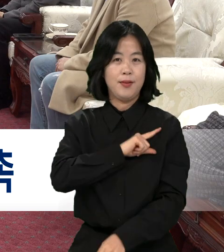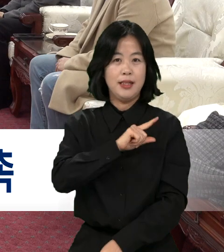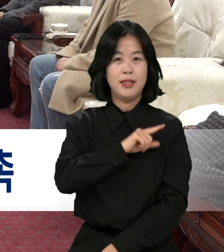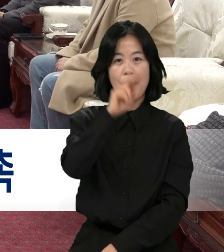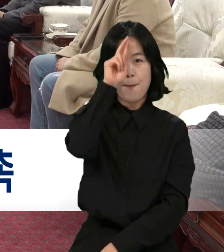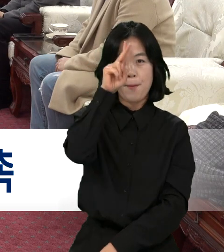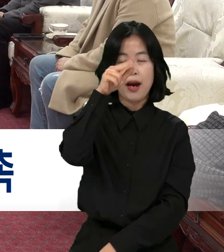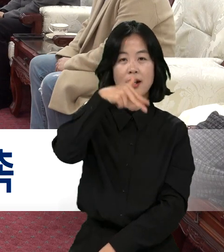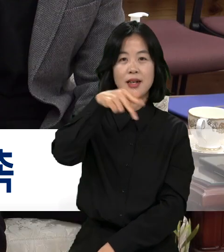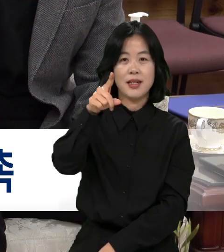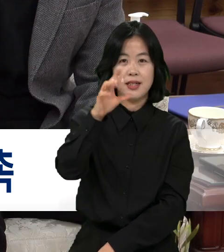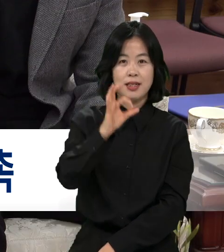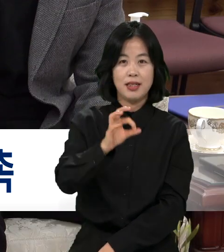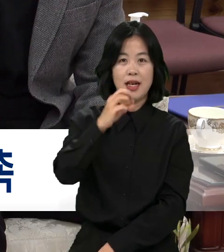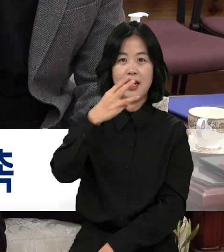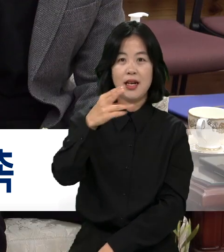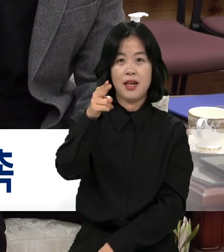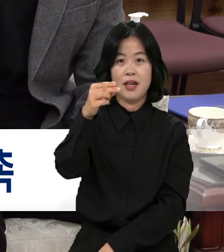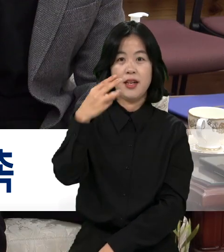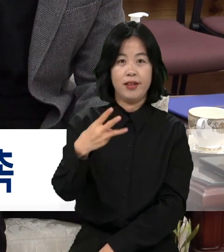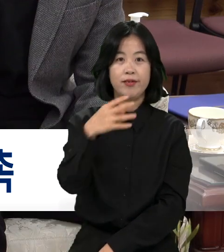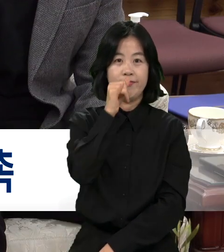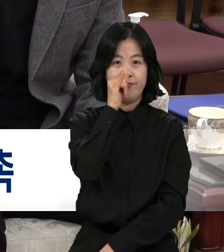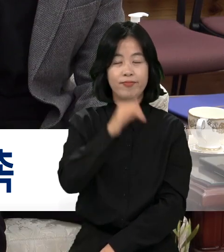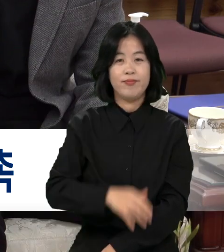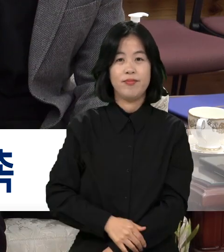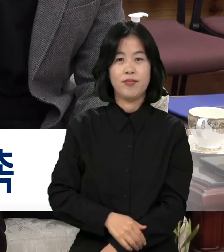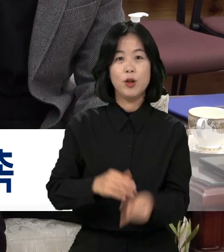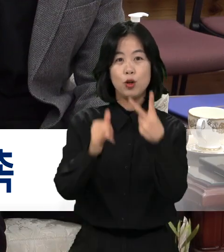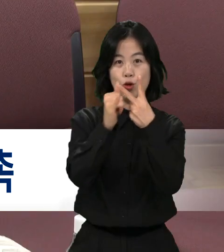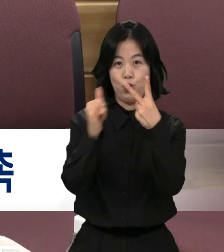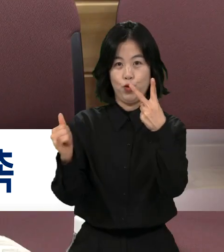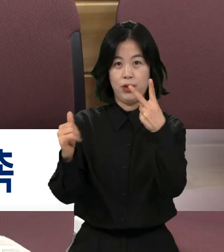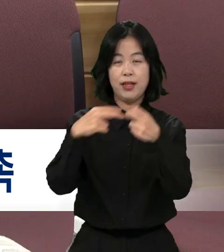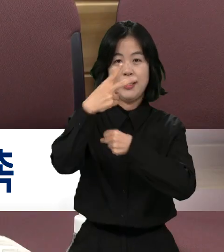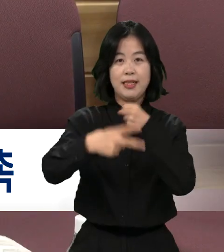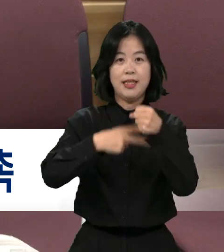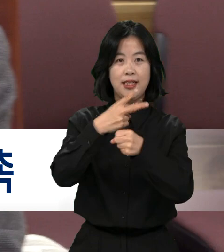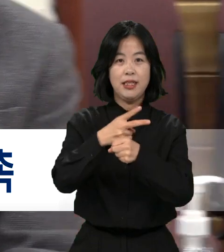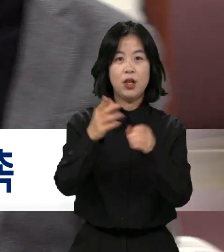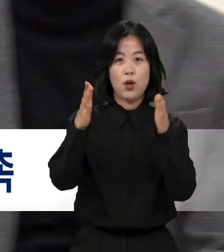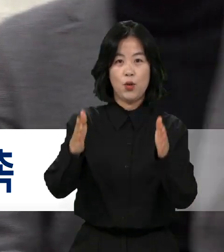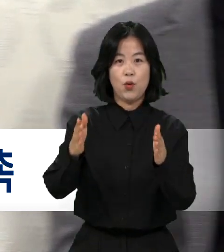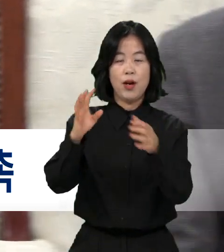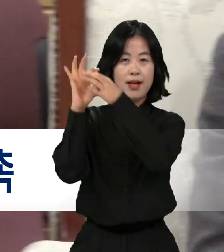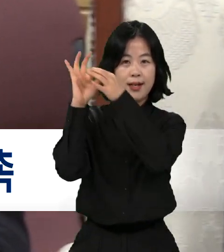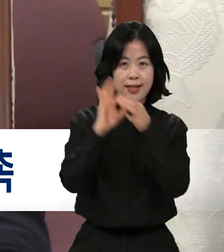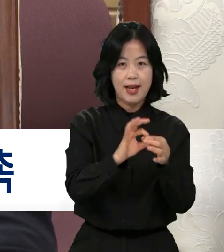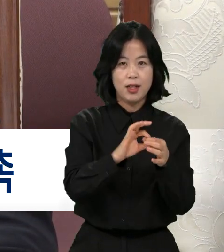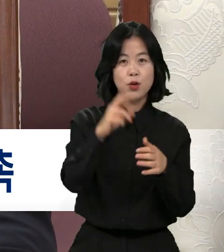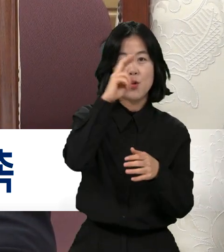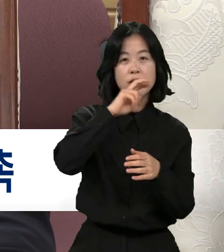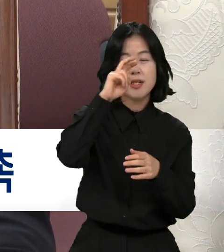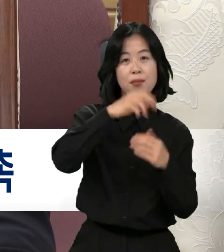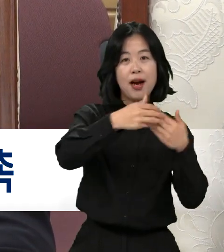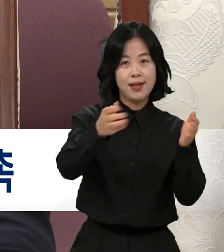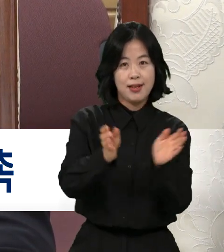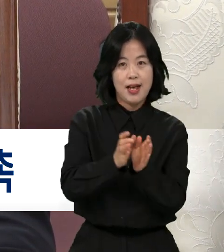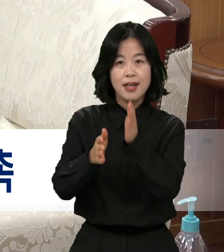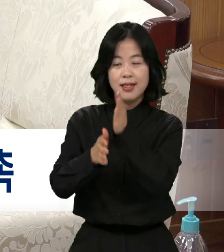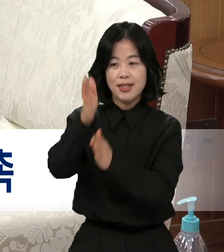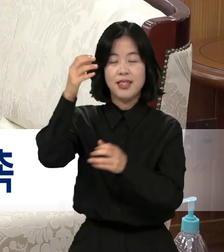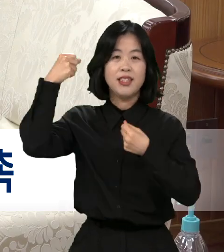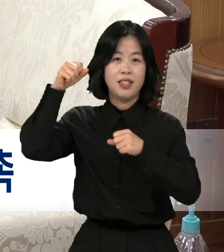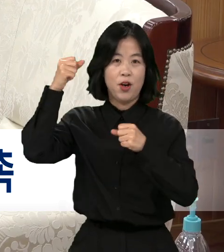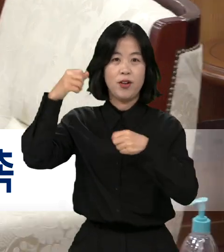상임 연출자에 박장렬 연출자가 위촉됐습니다 신임 지휘자 및 연출자는 앞으로 2년간